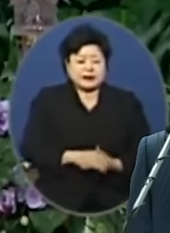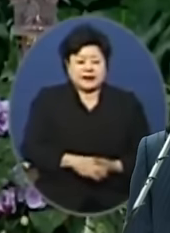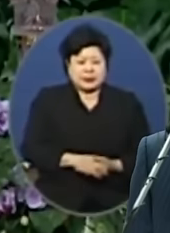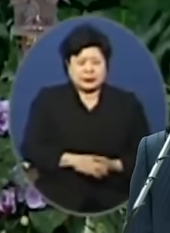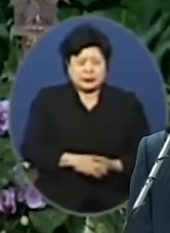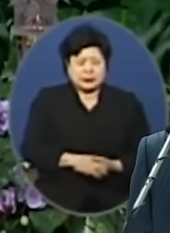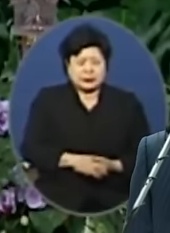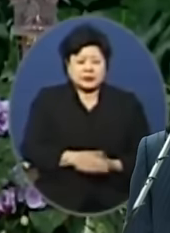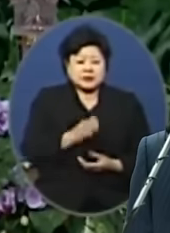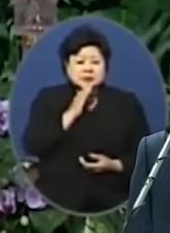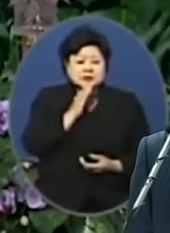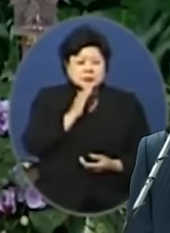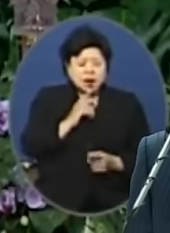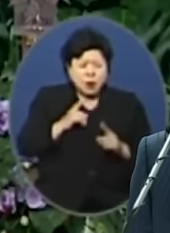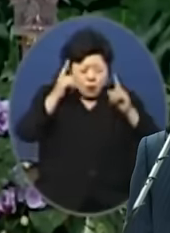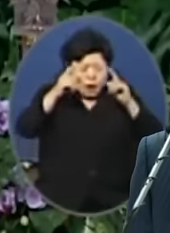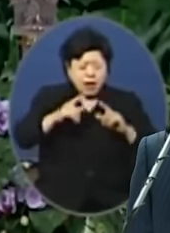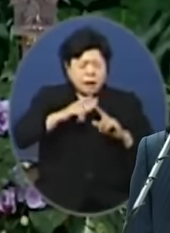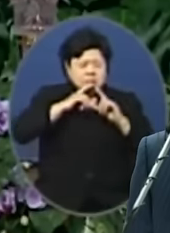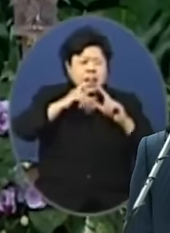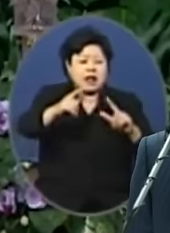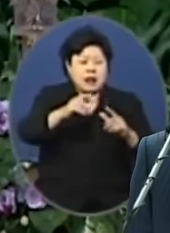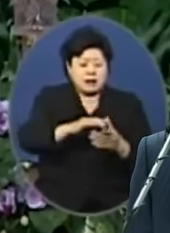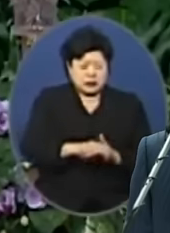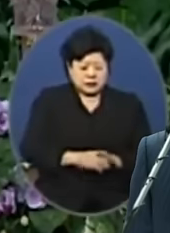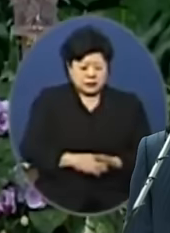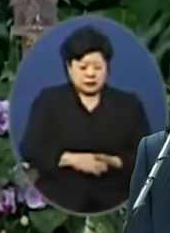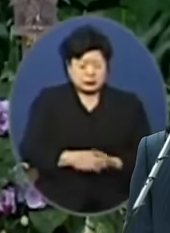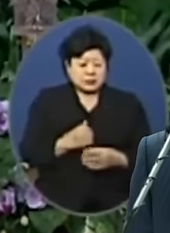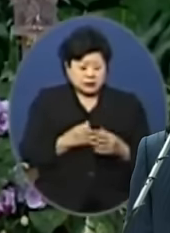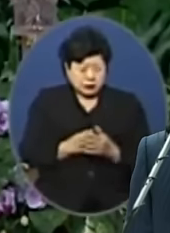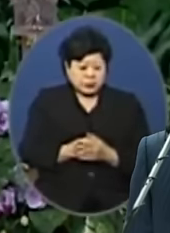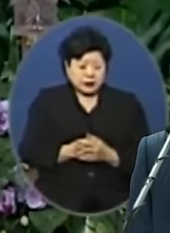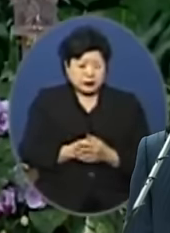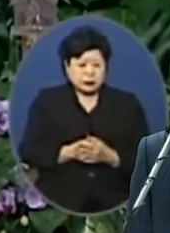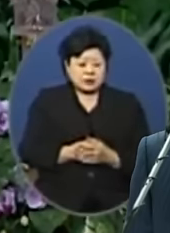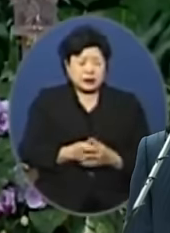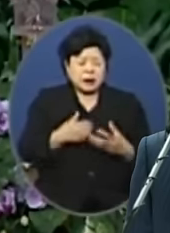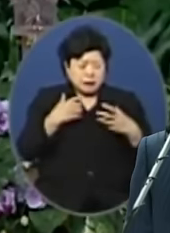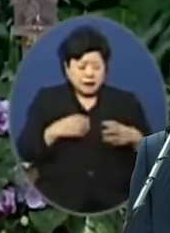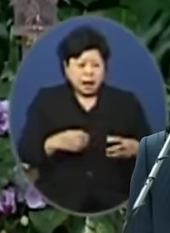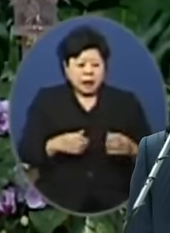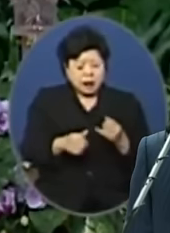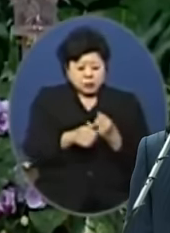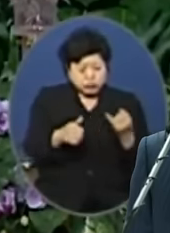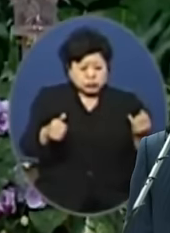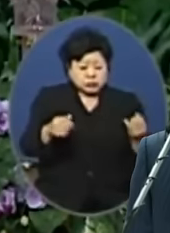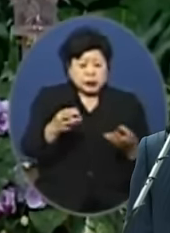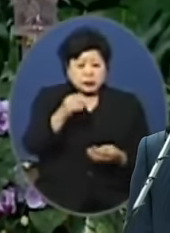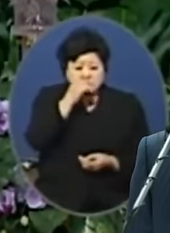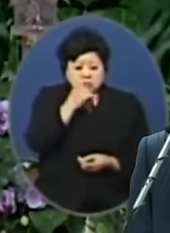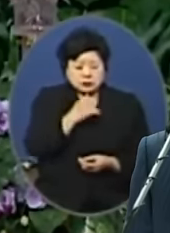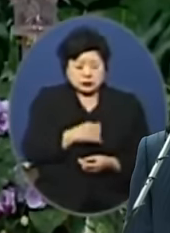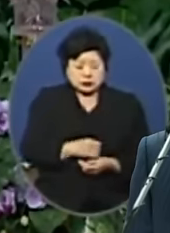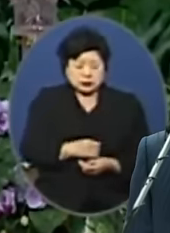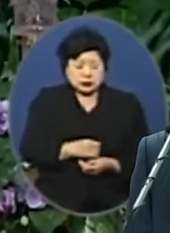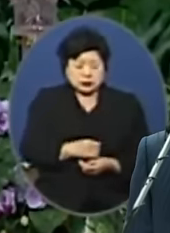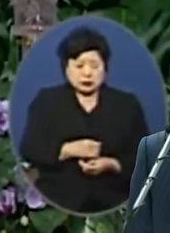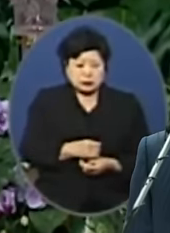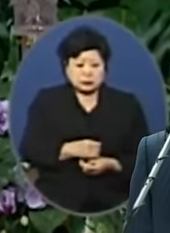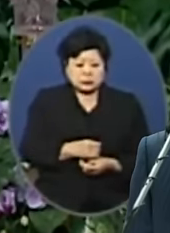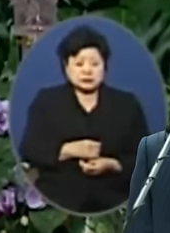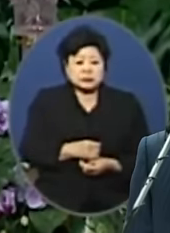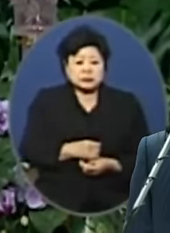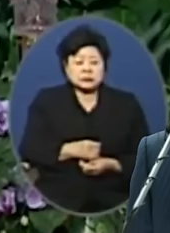된다는 것입니다. 실제로 홧김에 뱉은 말 한마디 때문에 파경에 이르는 부부들이 많습니다. 삼성경제연구소의